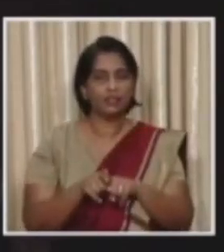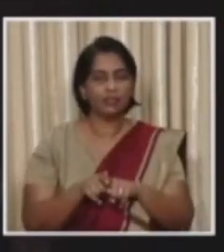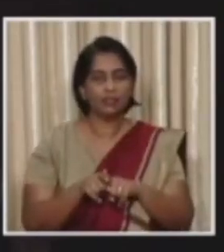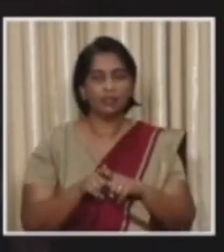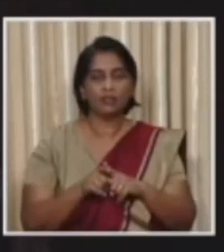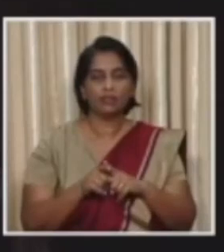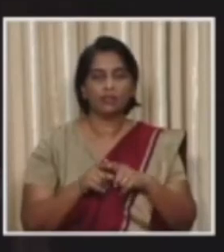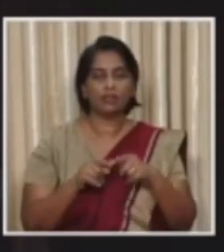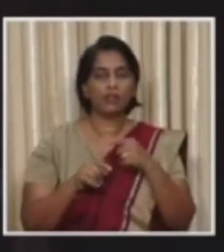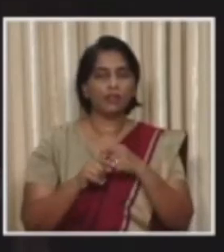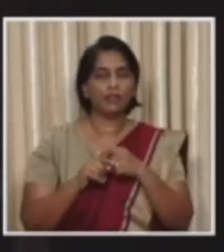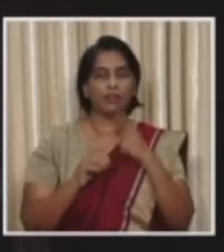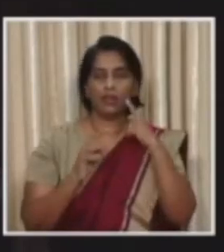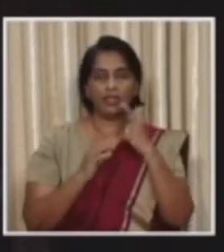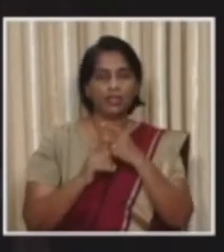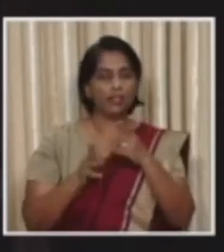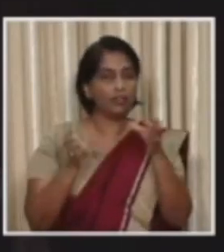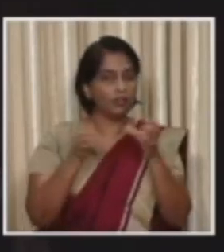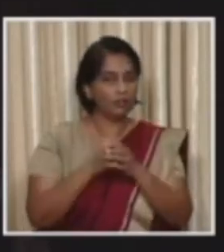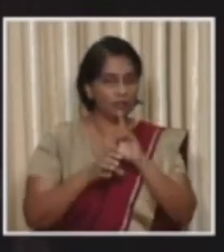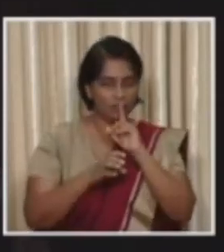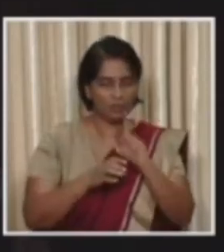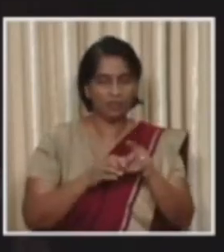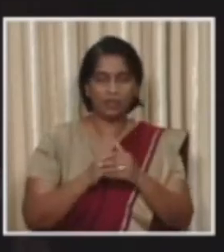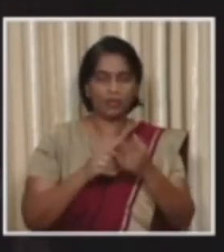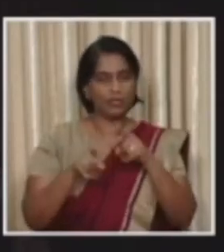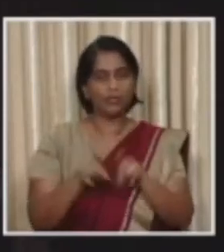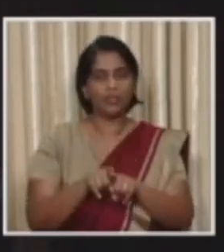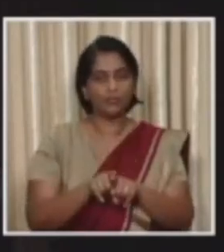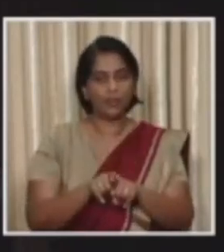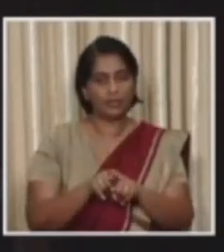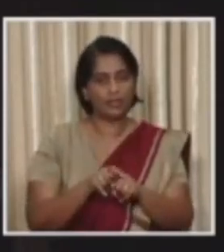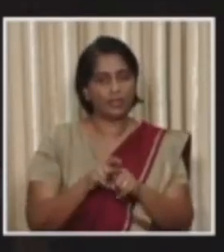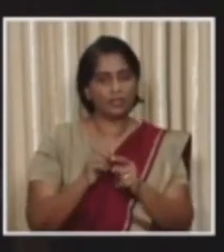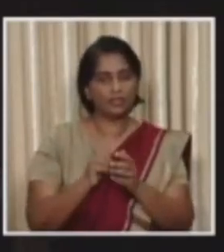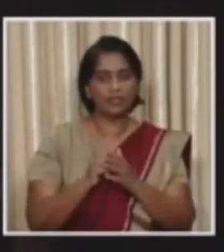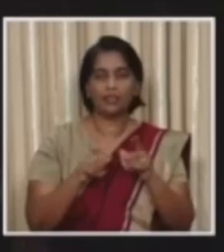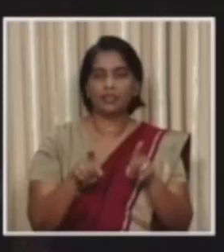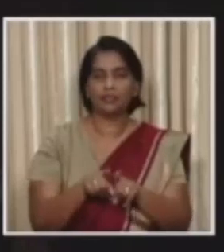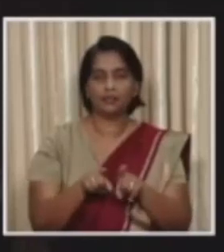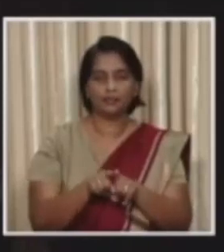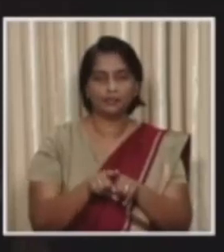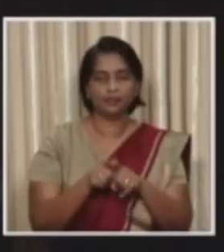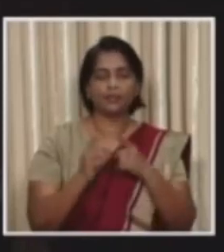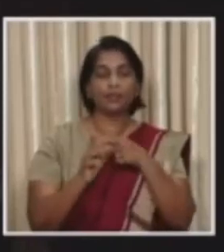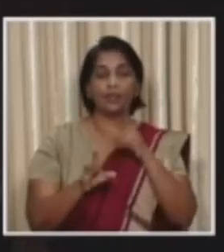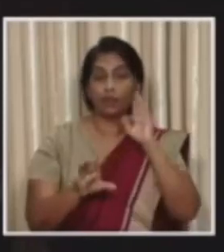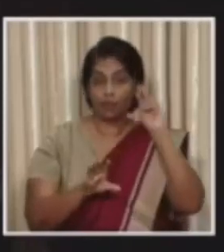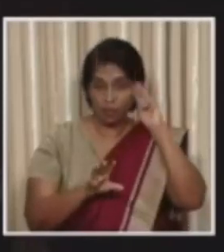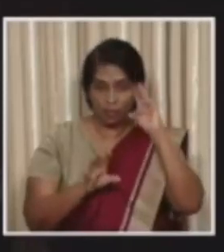ඡන්දයකට ඉදිරිපත් වෙන පක්ෂය විසින් ඉදිරිපත් කරන ඔවුන්ගේ මැනිෆෙස්ටෝ එක, එහෙම නැත්නම් ඔවුන්ගේ